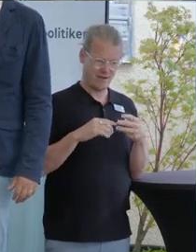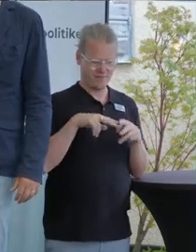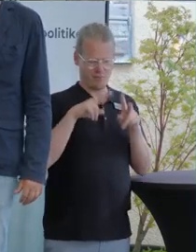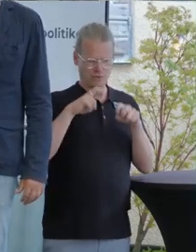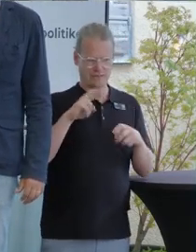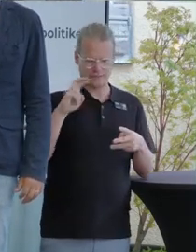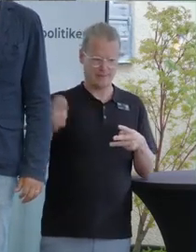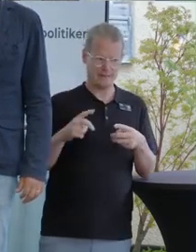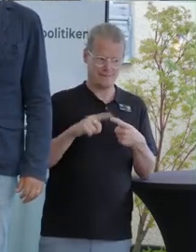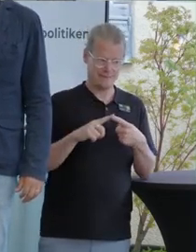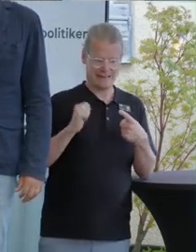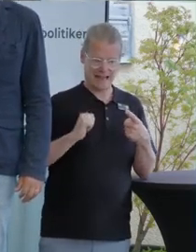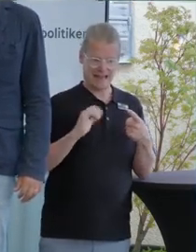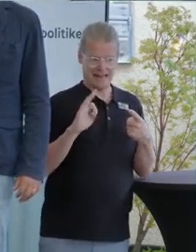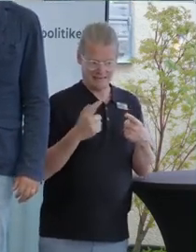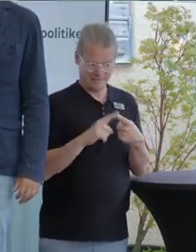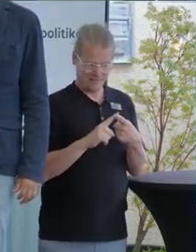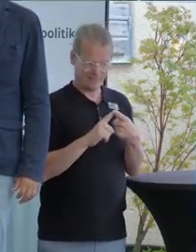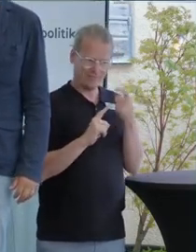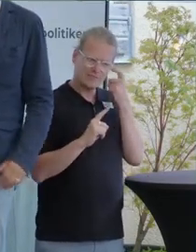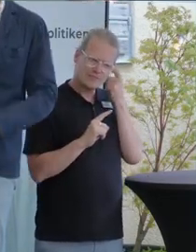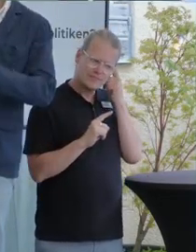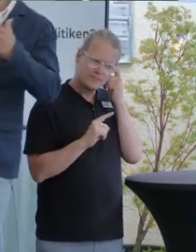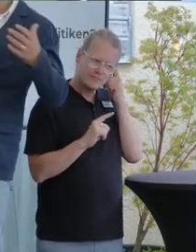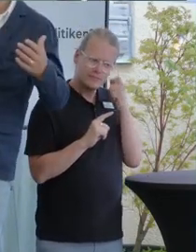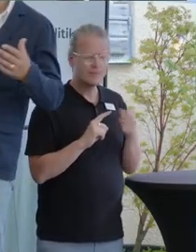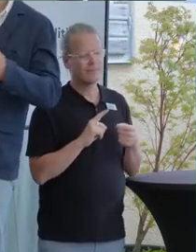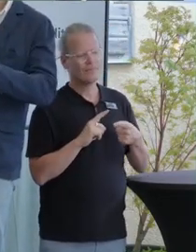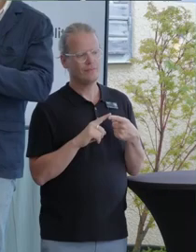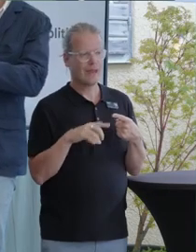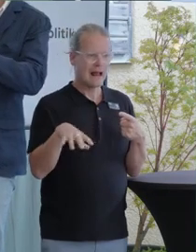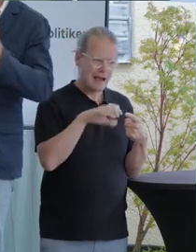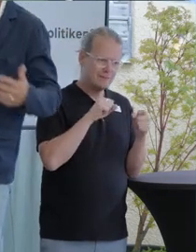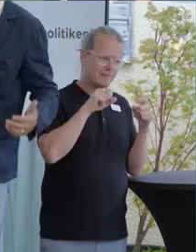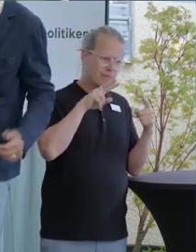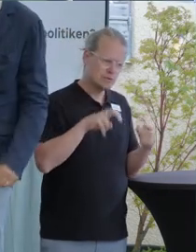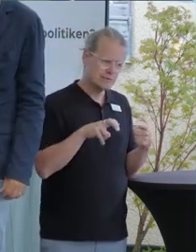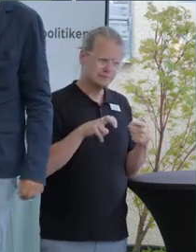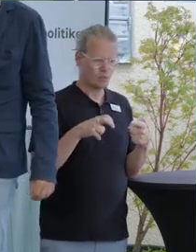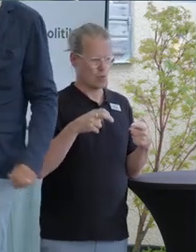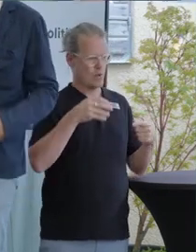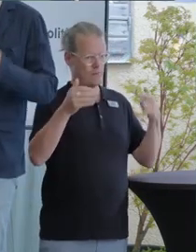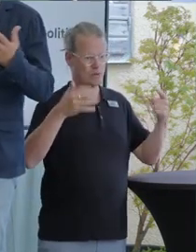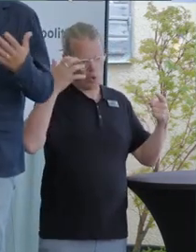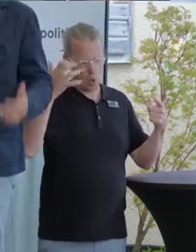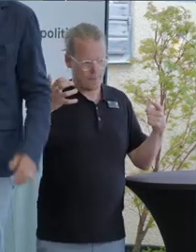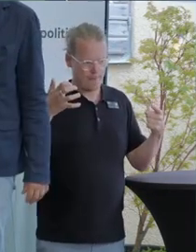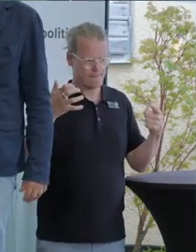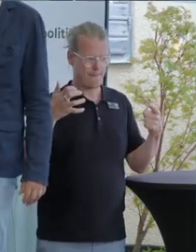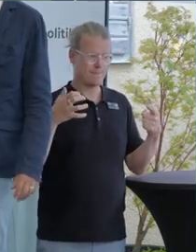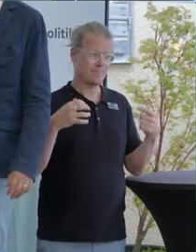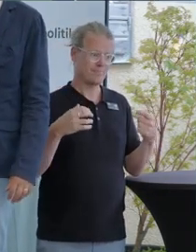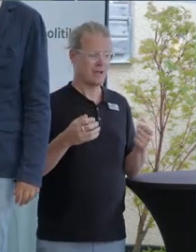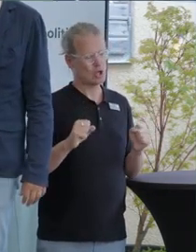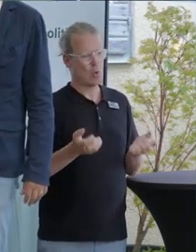då, att alla forskare även utanför Stockholm ska kunna liksom på ett rimligt sätt få